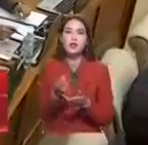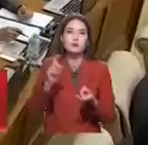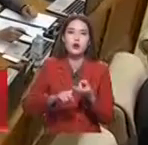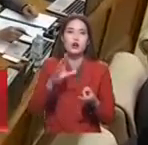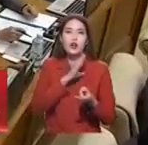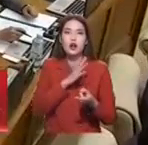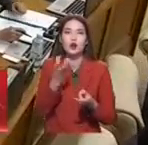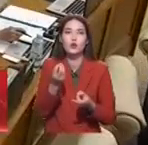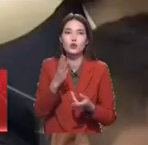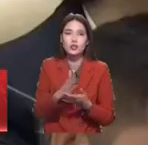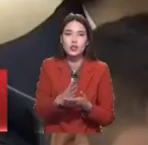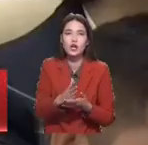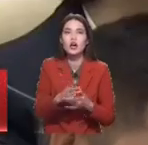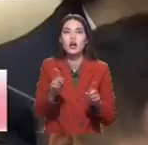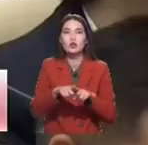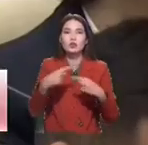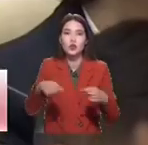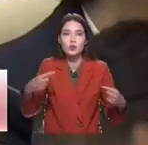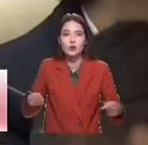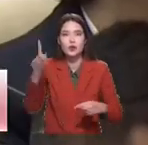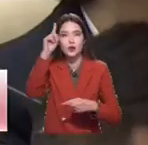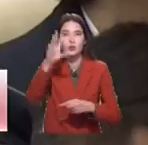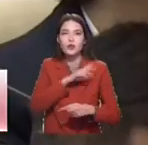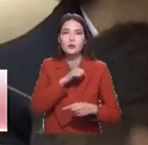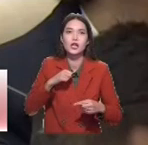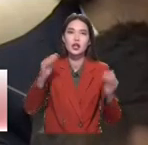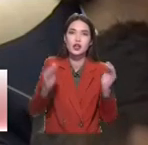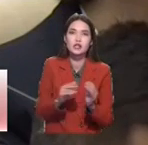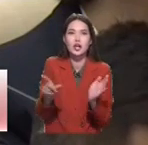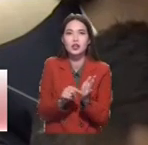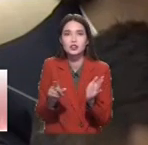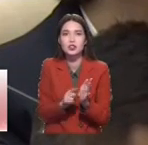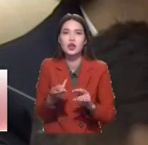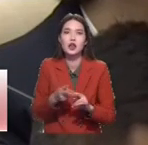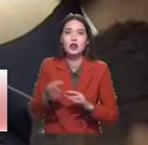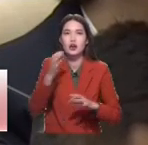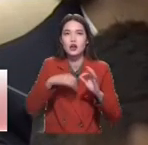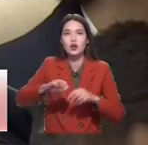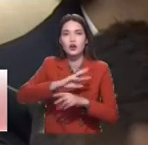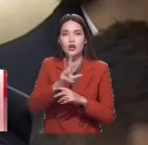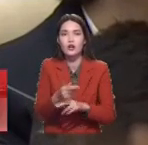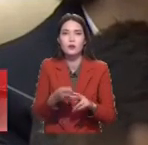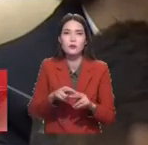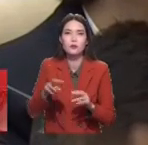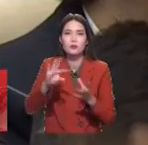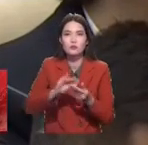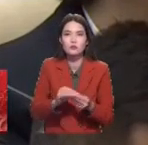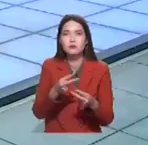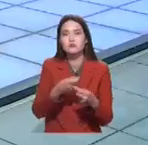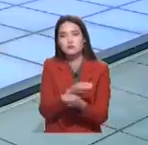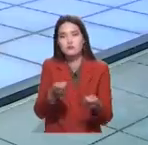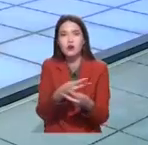қажет. Біздің елде зейнеткердің ең төменгі зейнетақысы дәрі-дәрмекпен дұрыс демалуды айтпағанда тамағына әрең